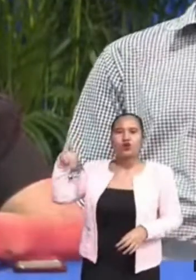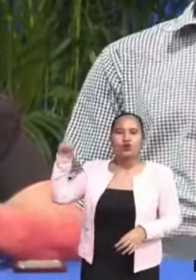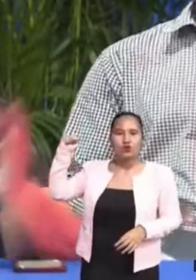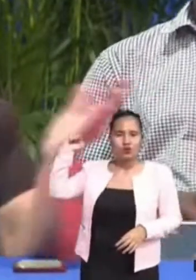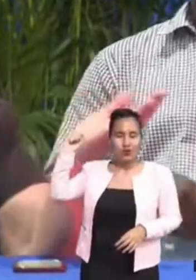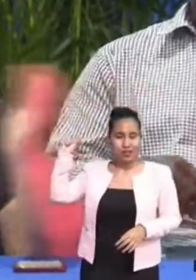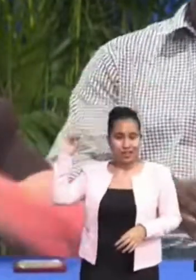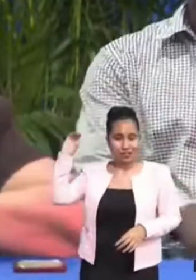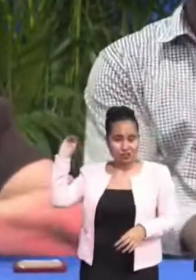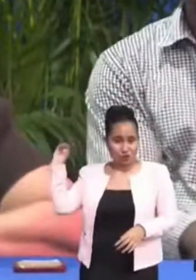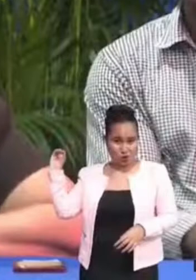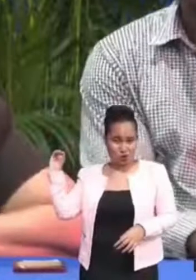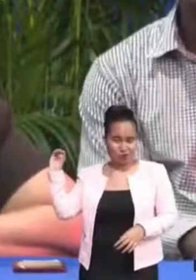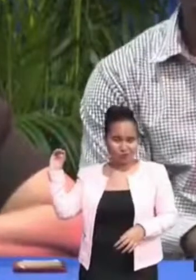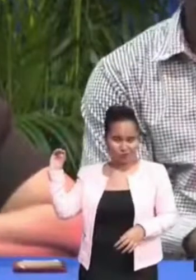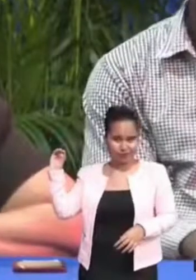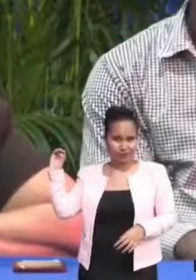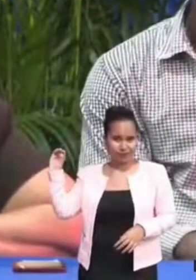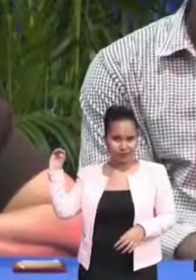en ook